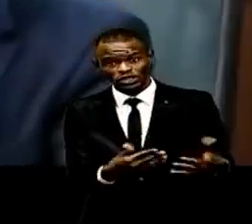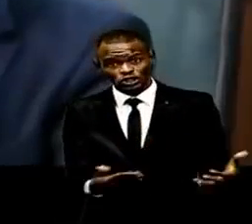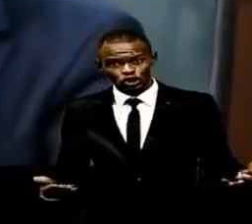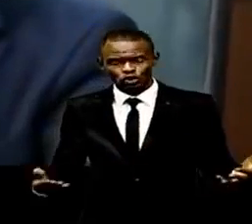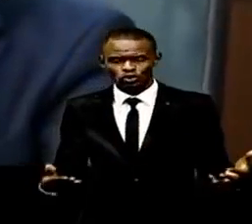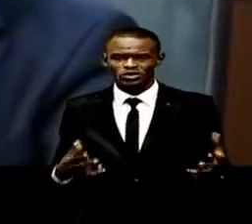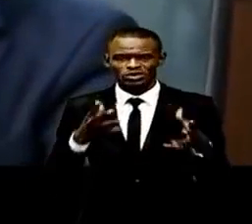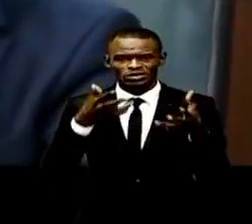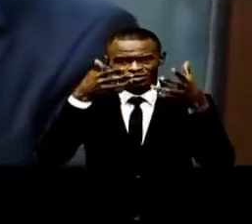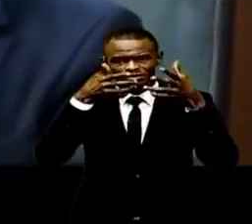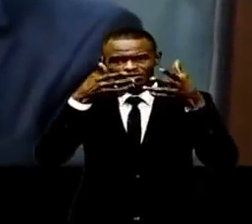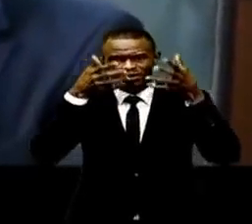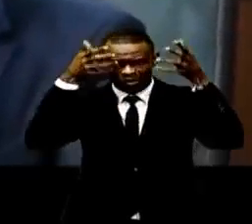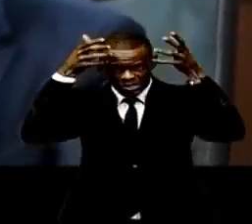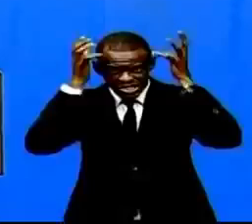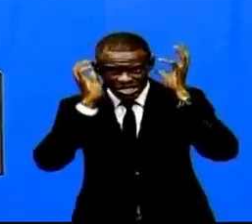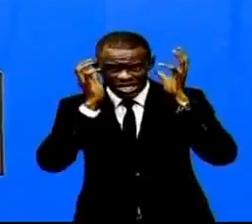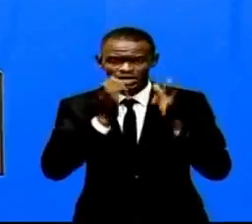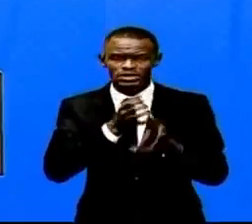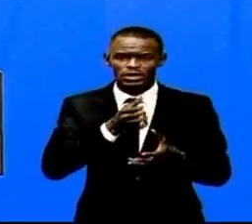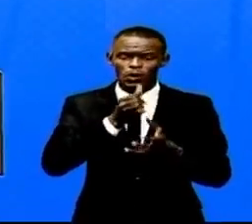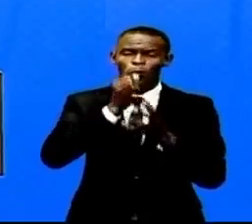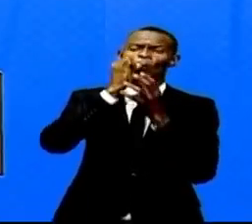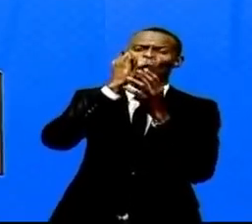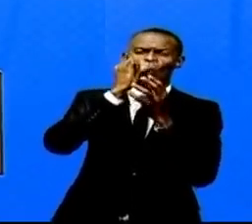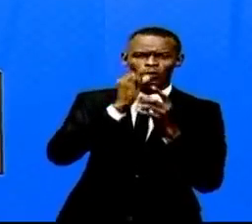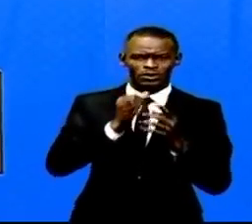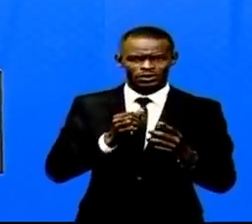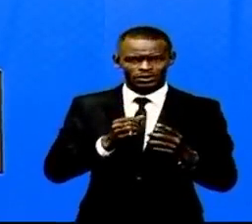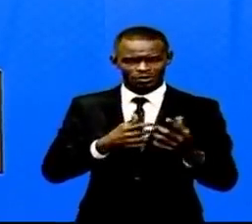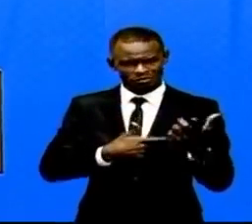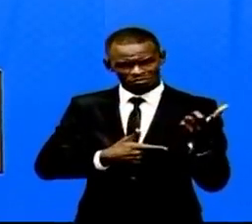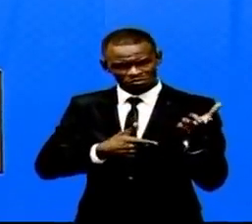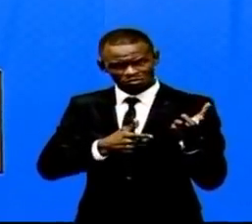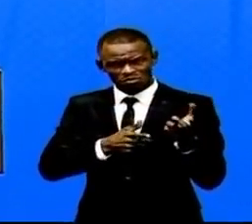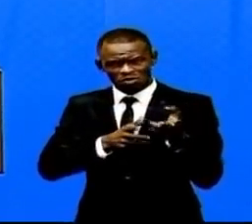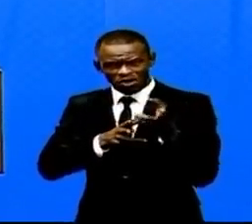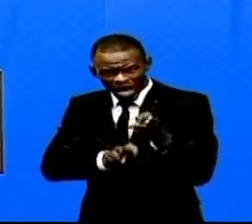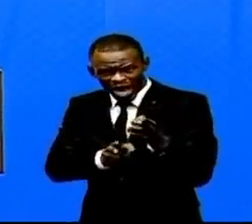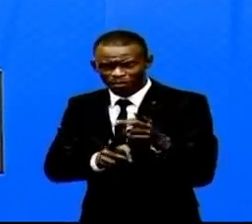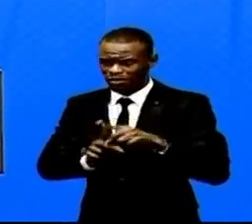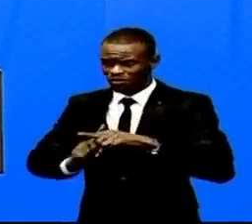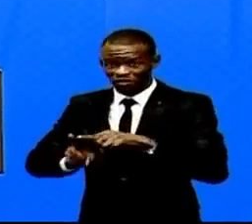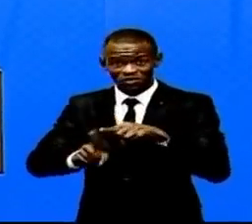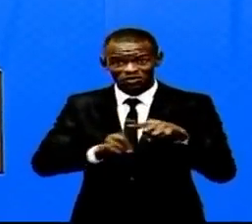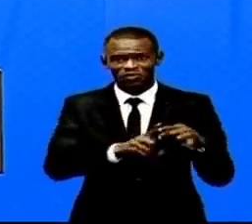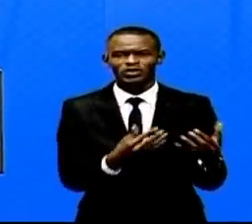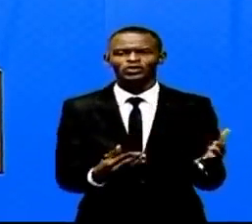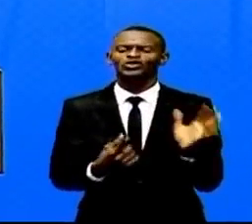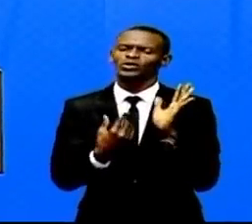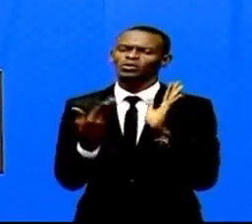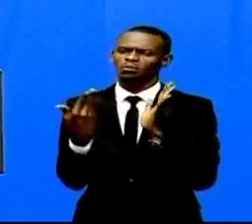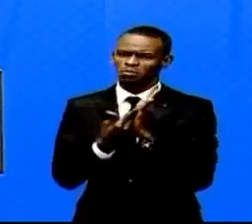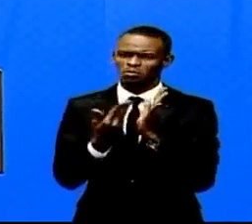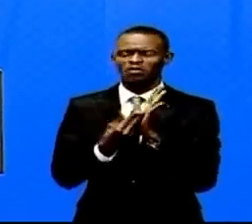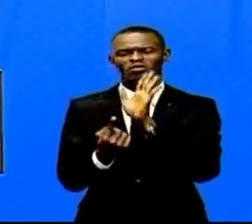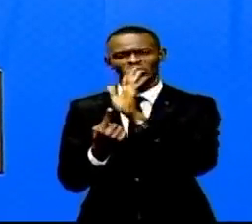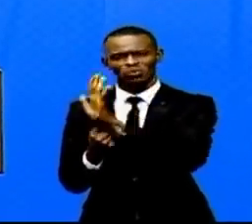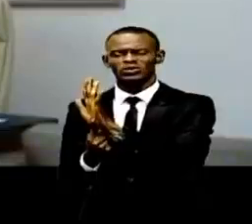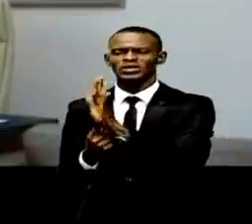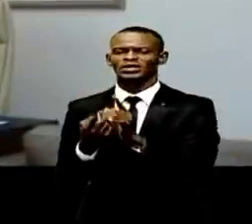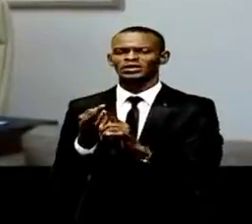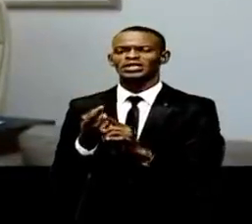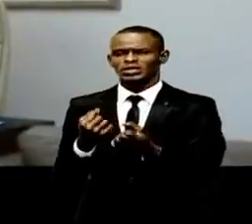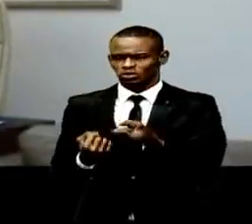Au sujet de la pandémie à Covid-19, la vice-ministre de la Santé publique, Hygiène et Prévention